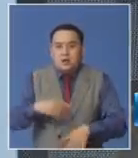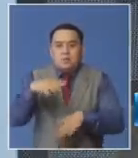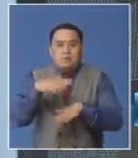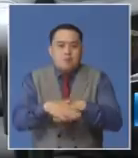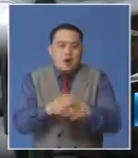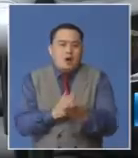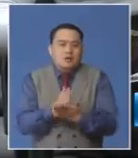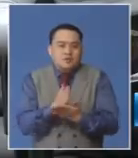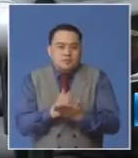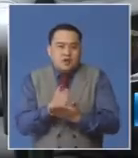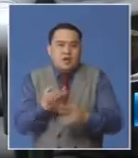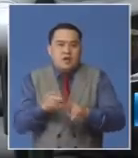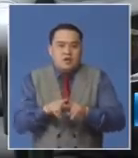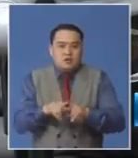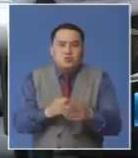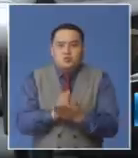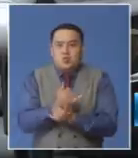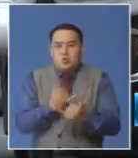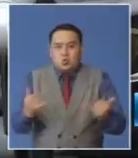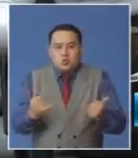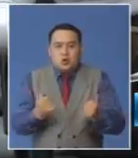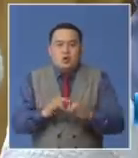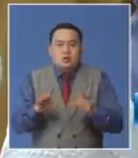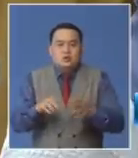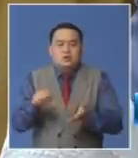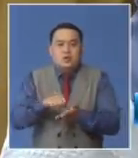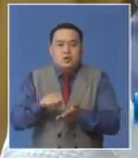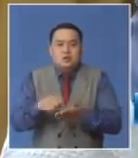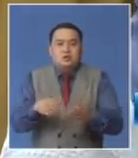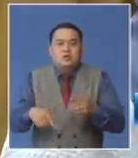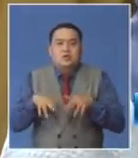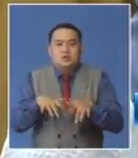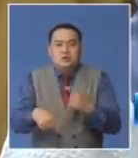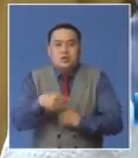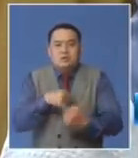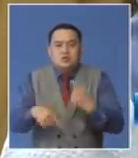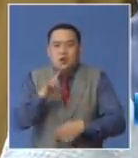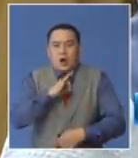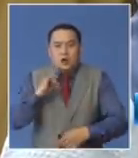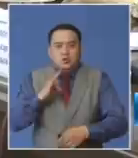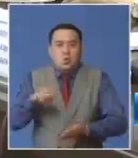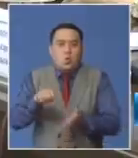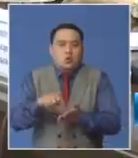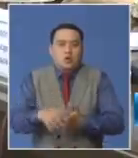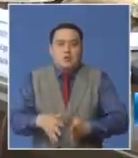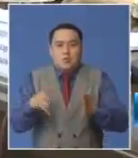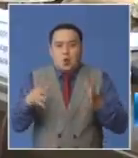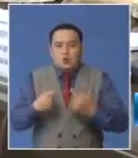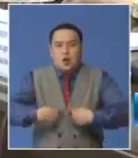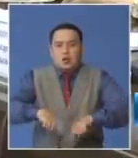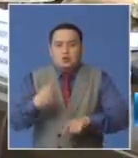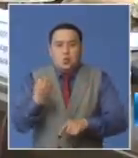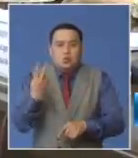в банковском секторе и в сфере услуг отмечаете бреталь совета деловых женщин всего же участницами совета